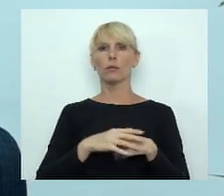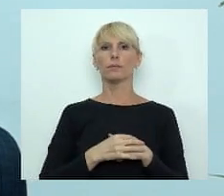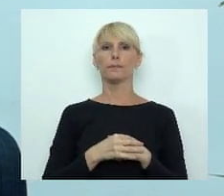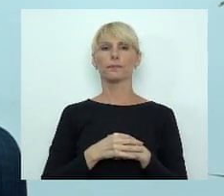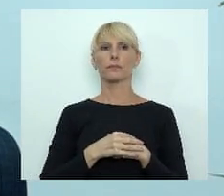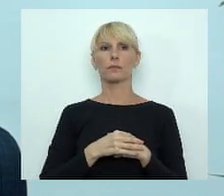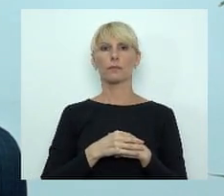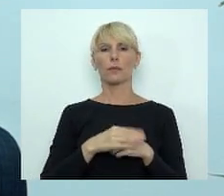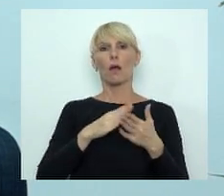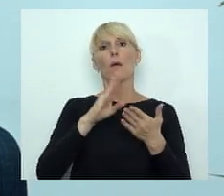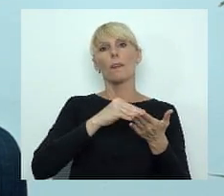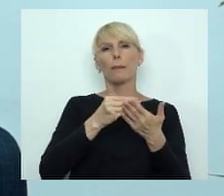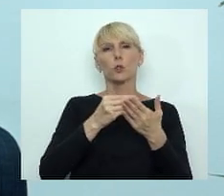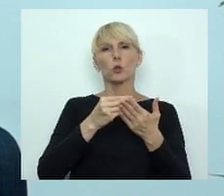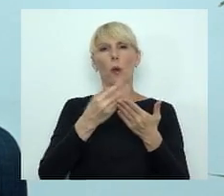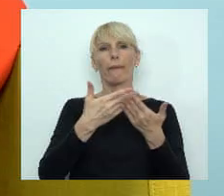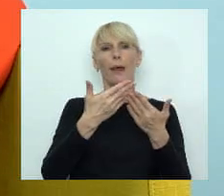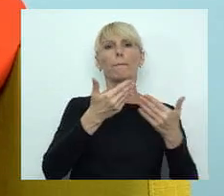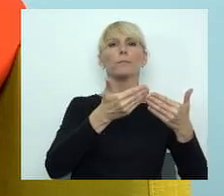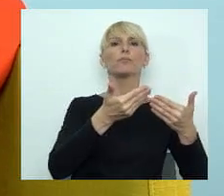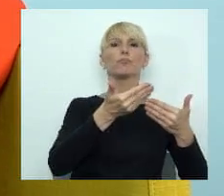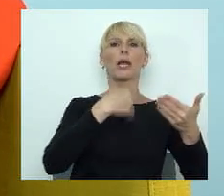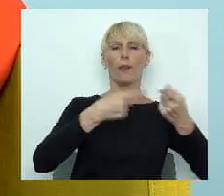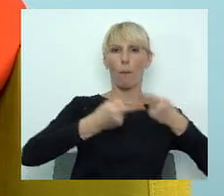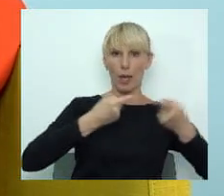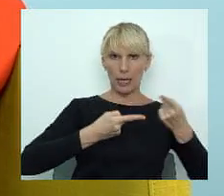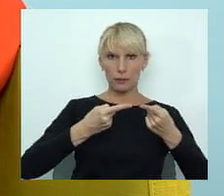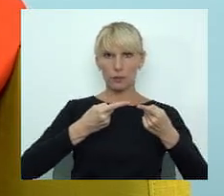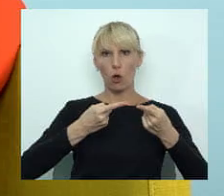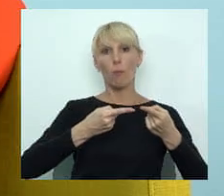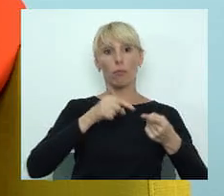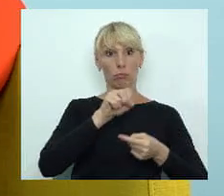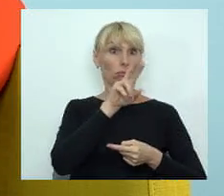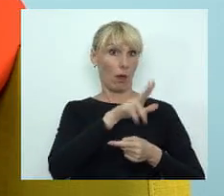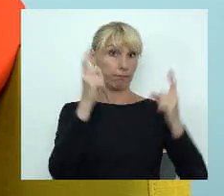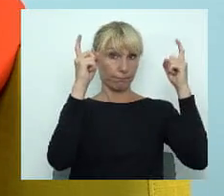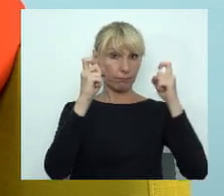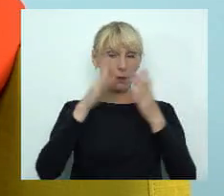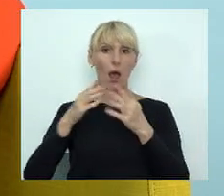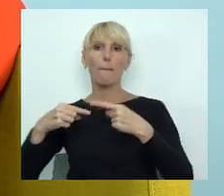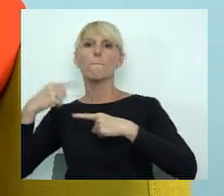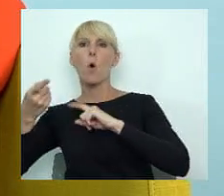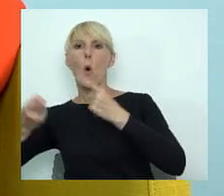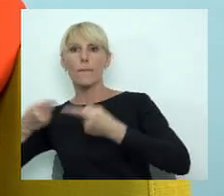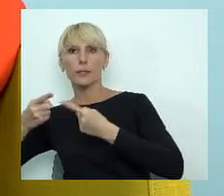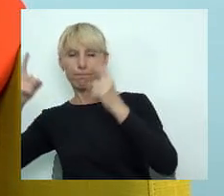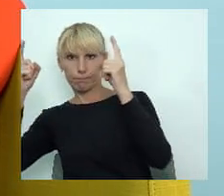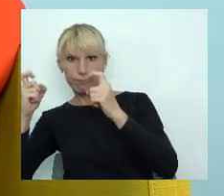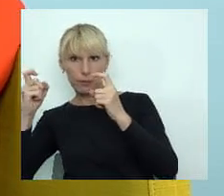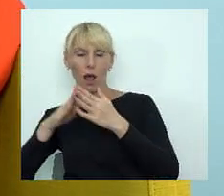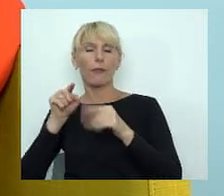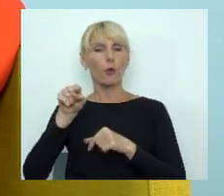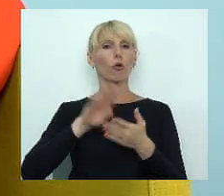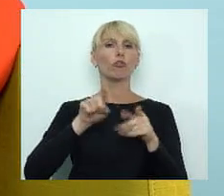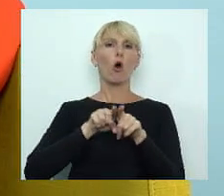po metamorfozie tak. Albo gdzieś w jakimś miejscu. To jest moment, kiedy powinno się brać ode mnie nawet nie tyle zgodę